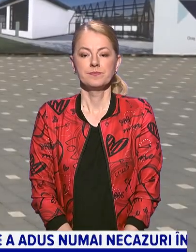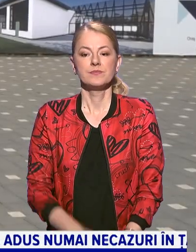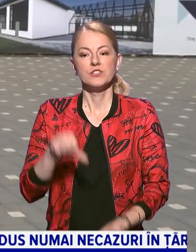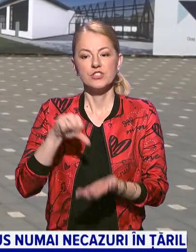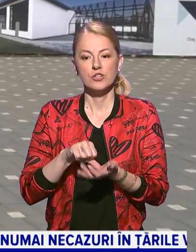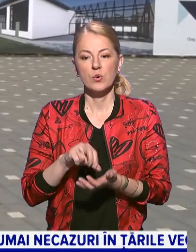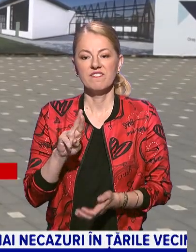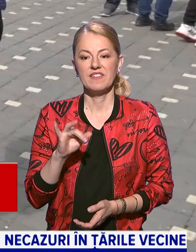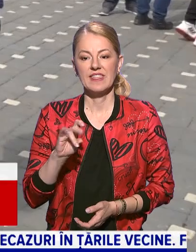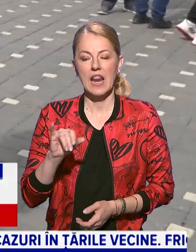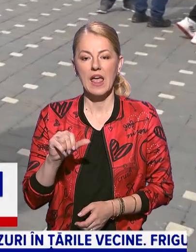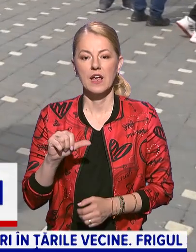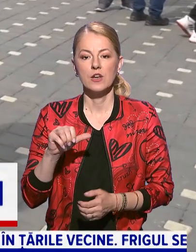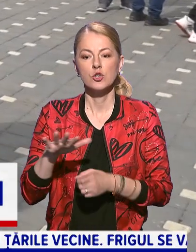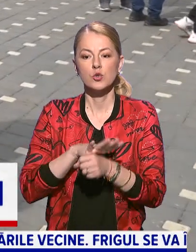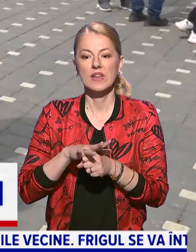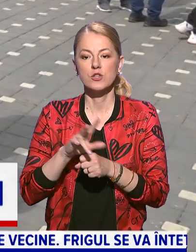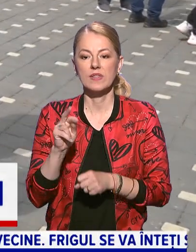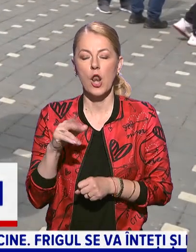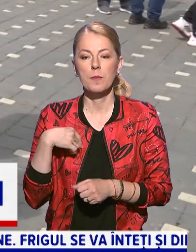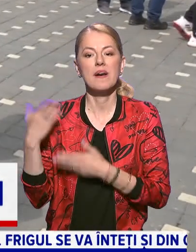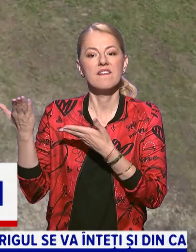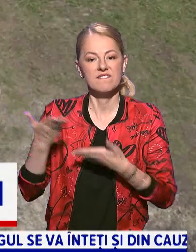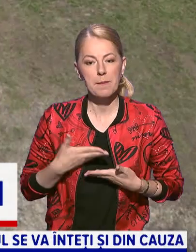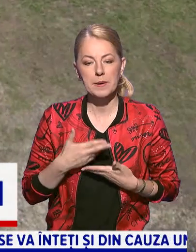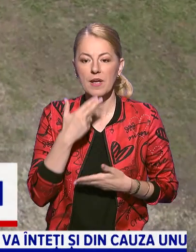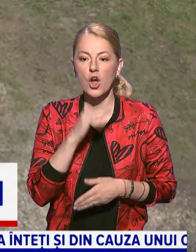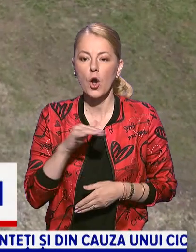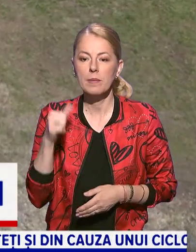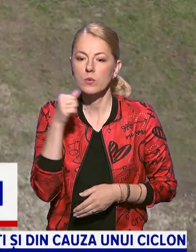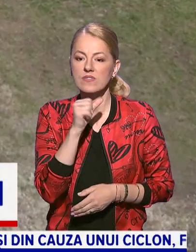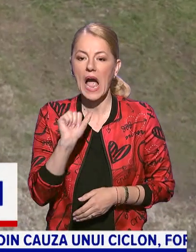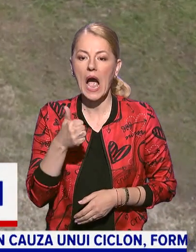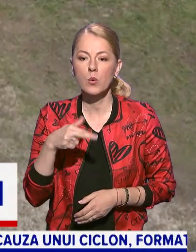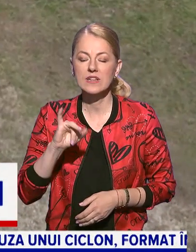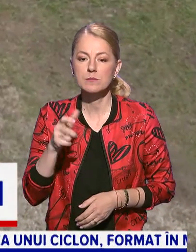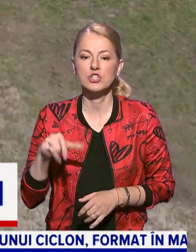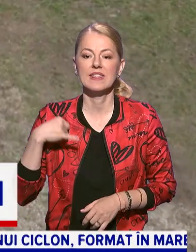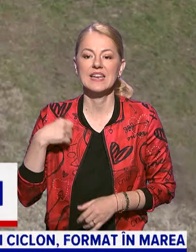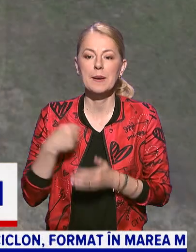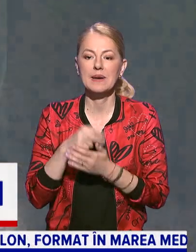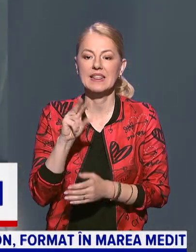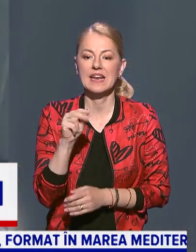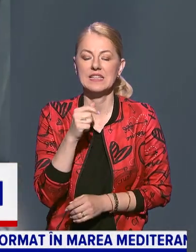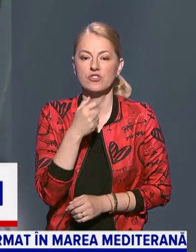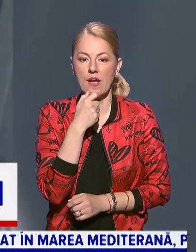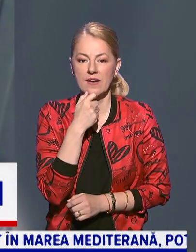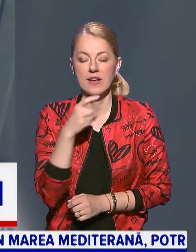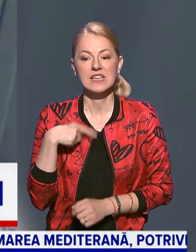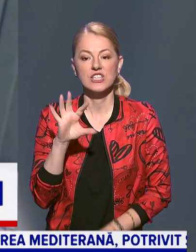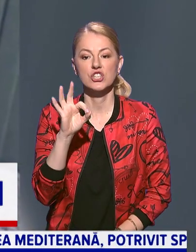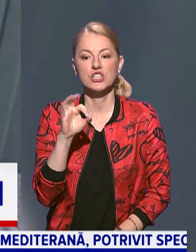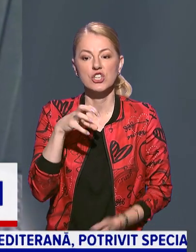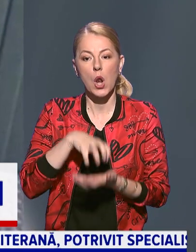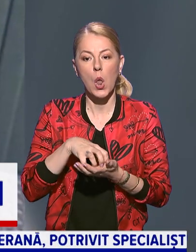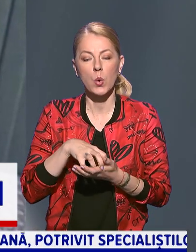Centrul din Videle, județul Telorman, va primi copii cu forme severe de autism, dar și tineri până în 30 de ani. Sunt 50 de locuri disponibile, iar pacienții